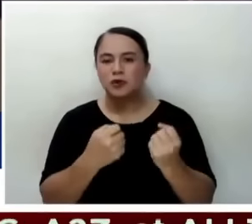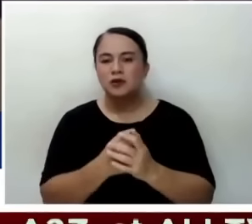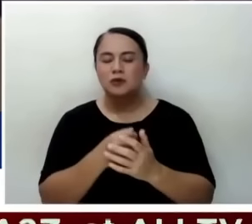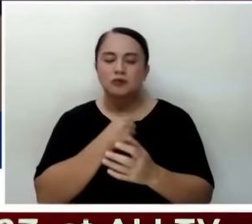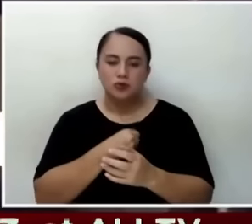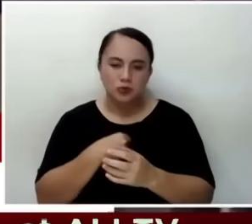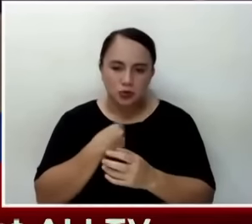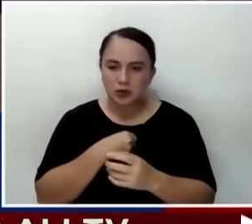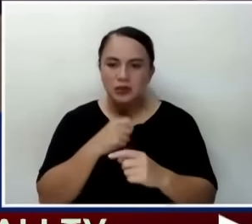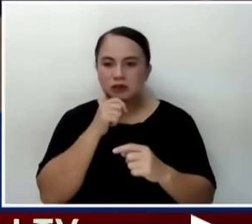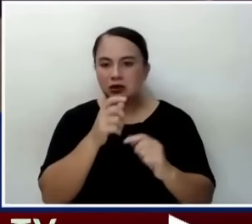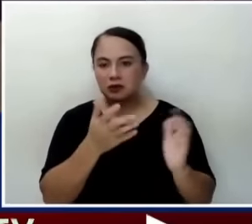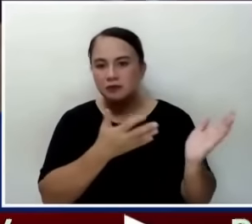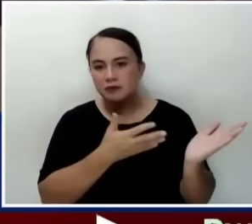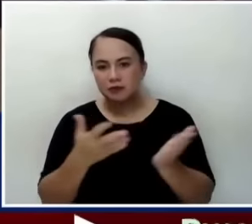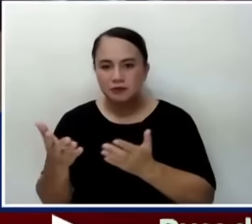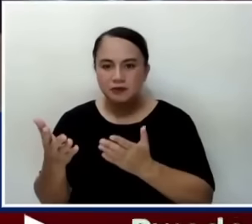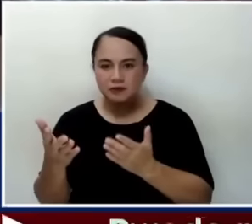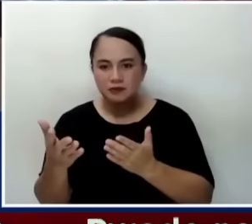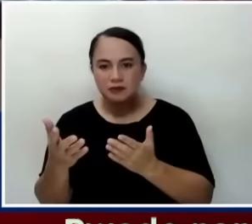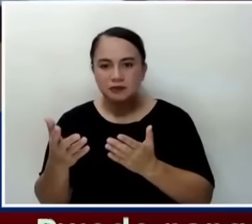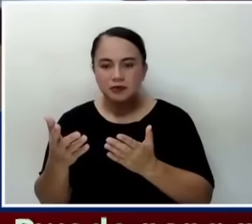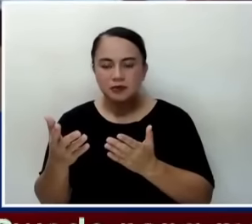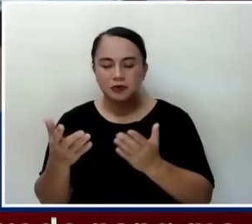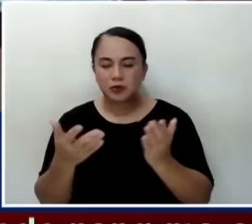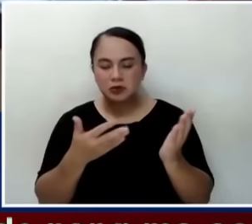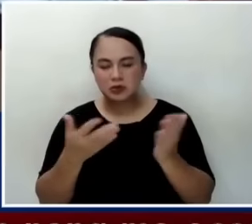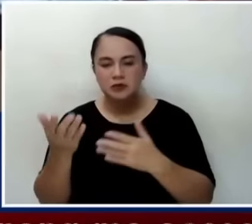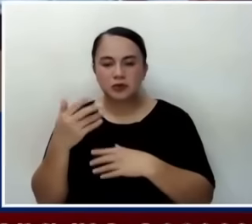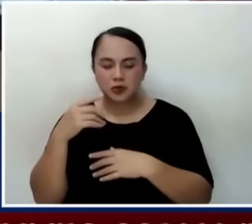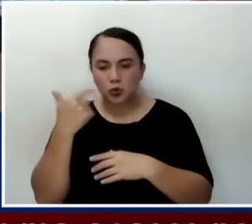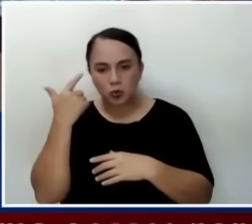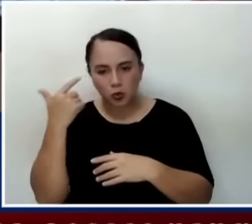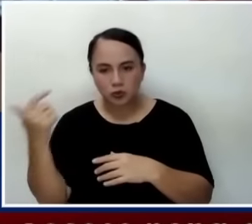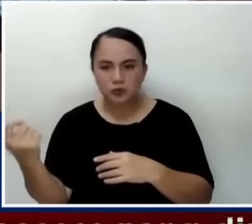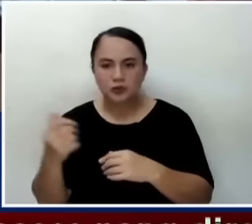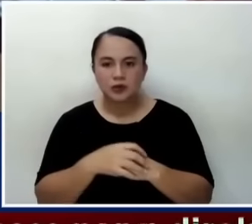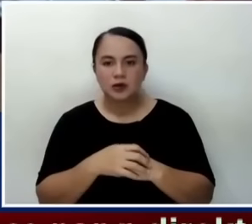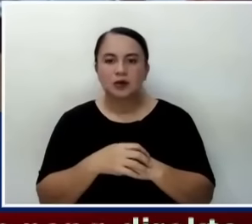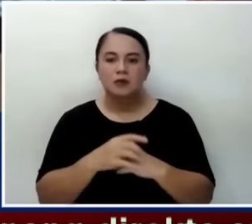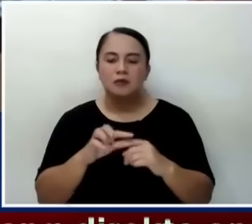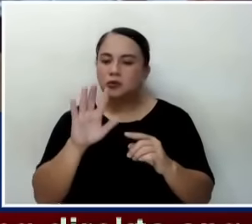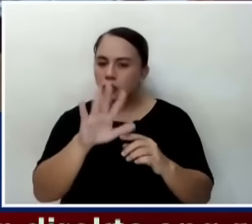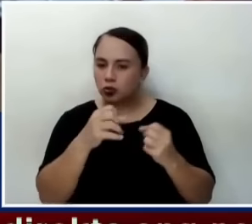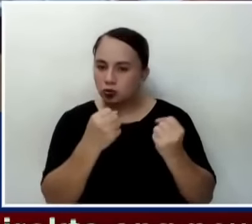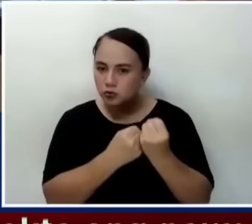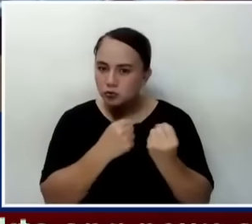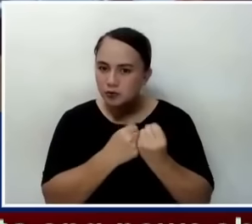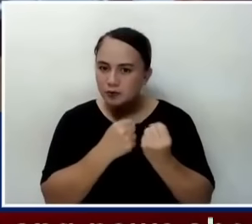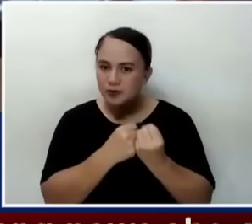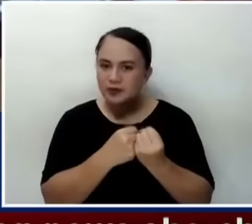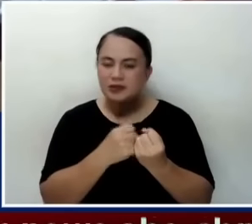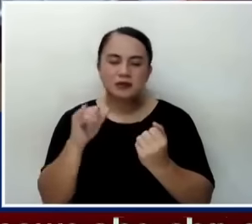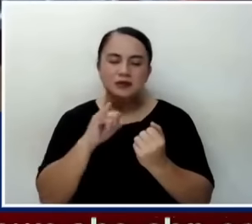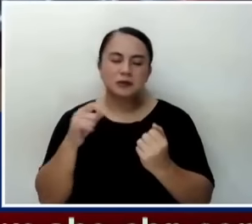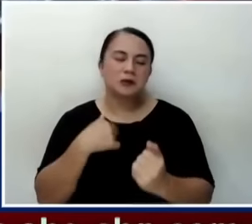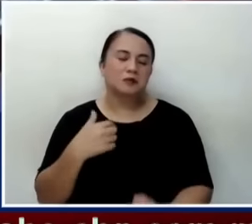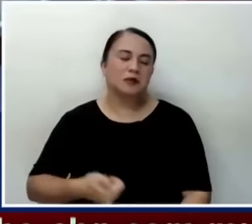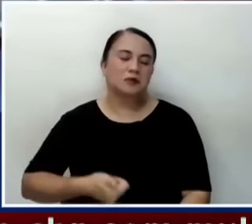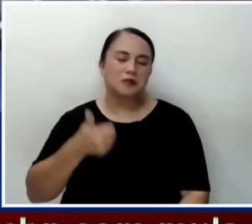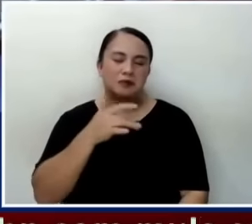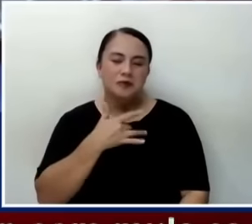hindi natin nakuha yung panalo ngayong gabi. Pero sa suporta niyo po, parang panalo na din po. Salamat